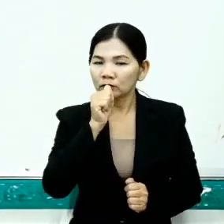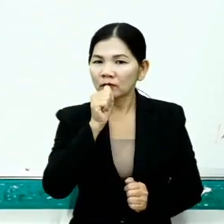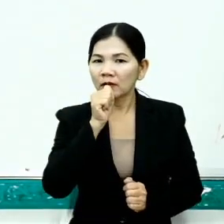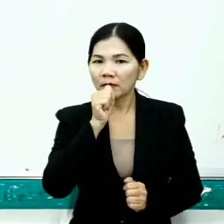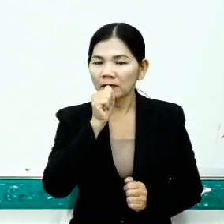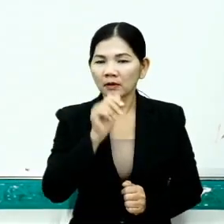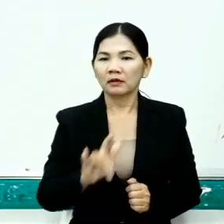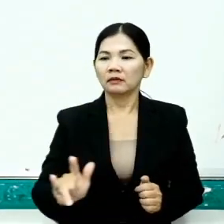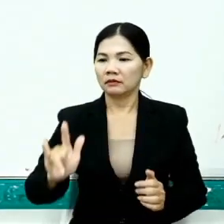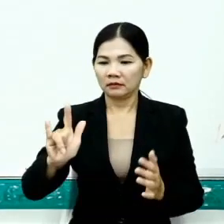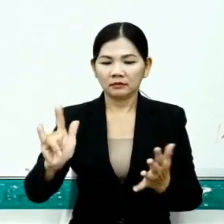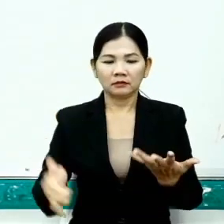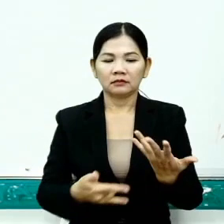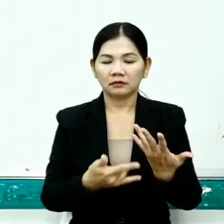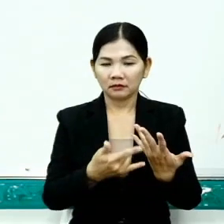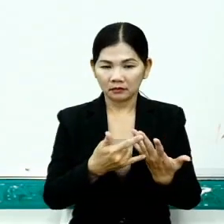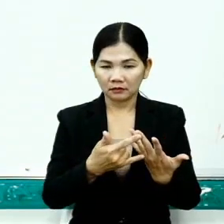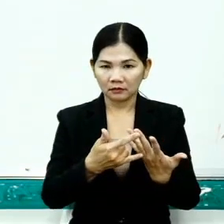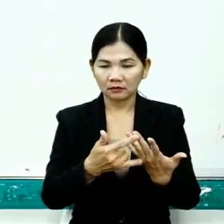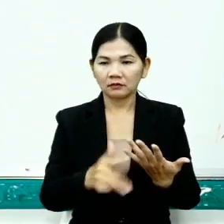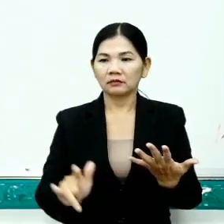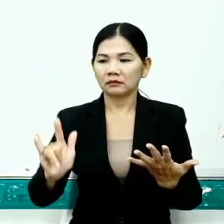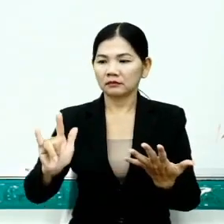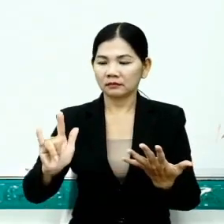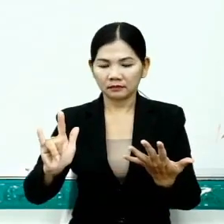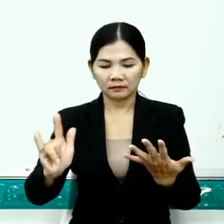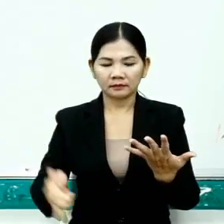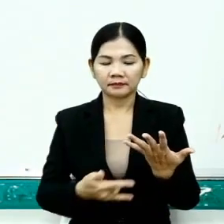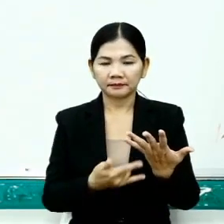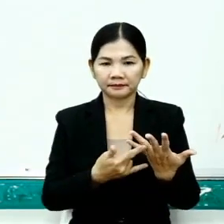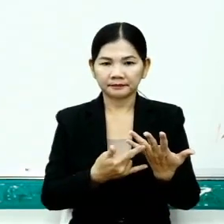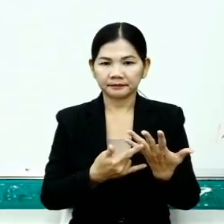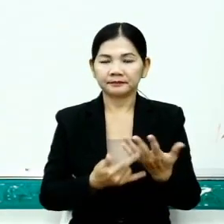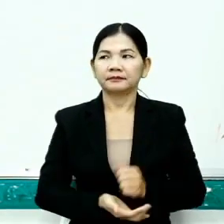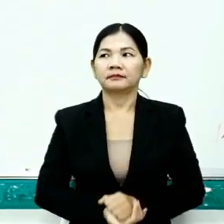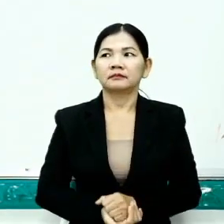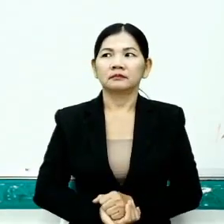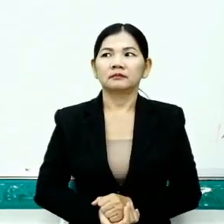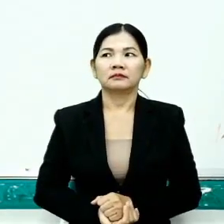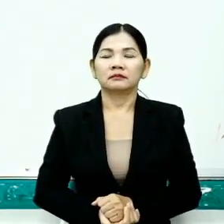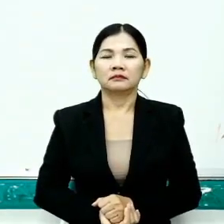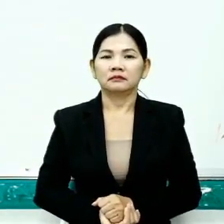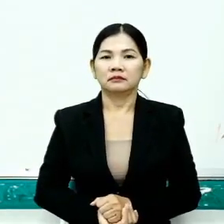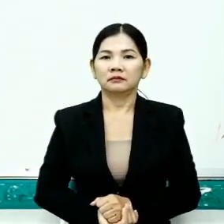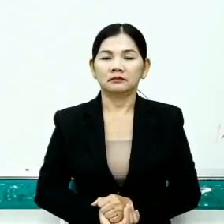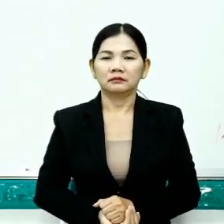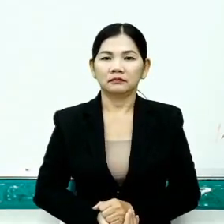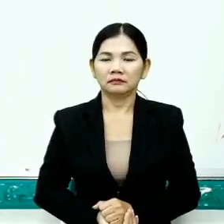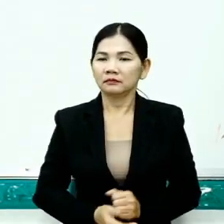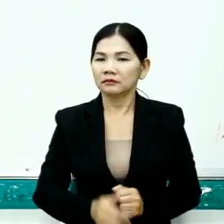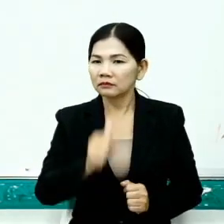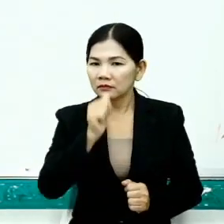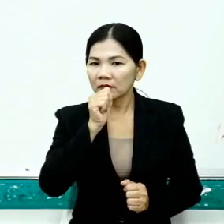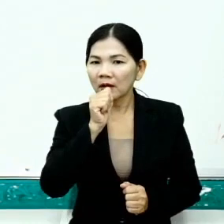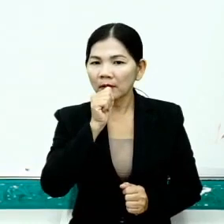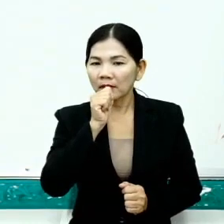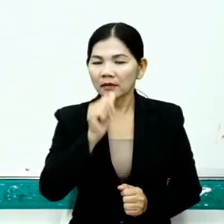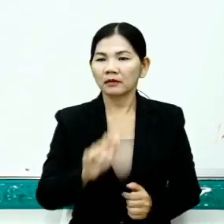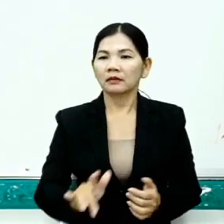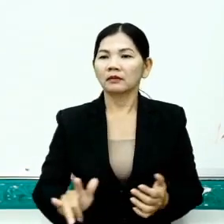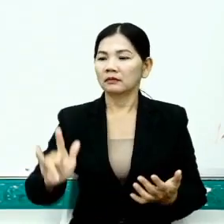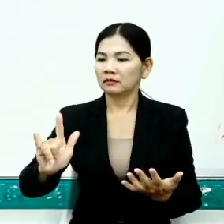គឺមានអក្សរបស្រៈអំនិងបស្រៈអៅបំបៅគឺមានអក្ស